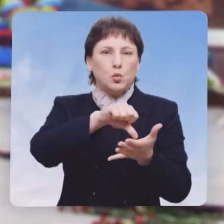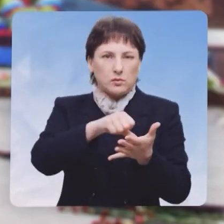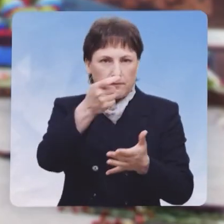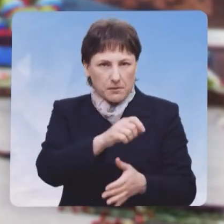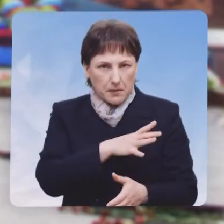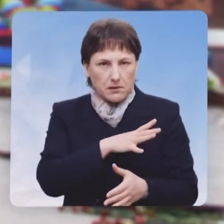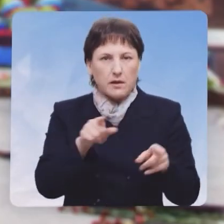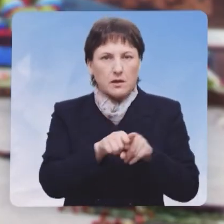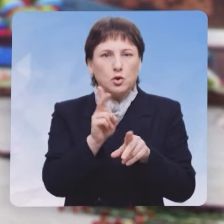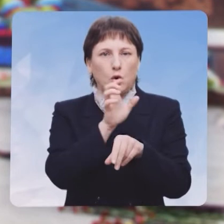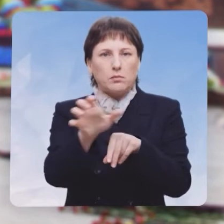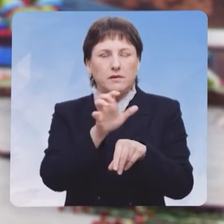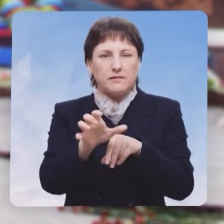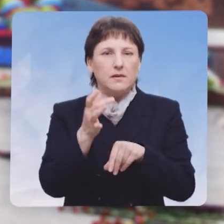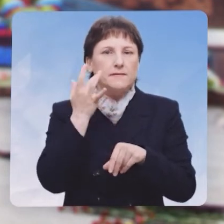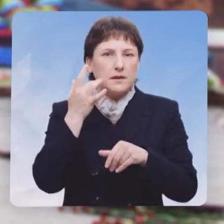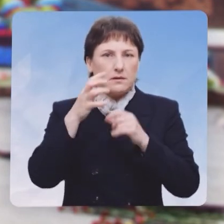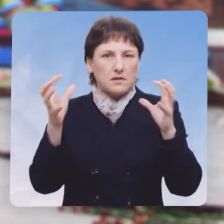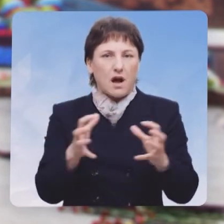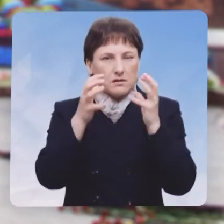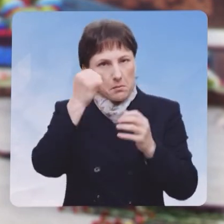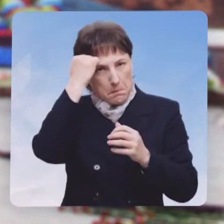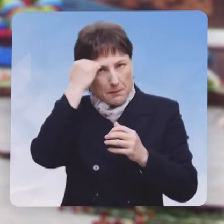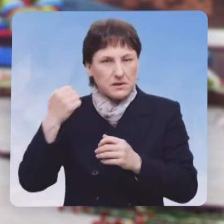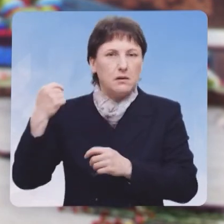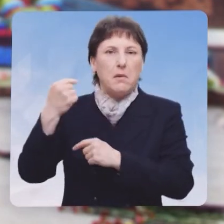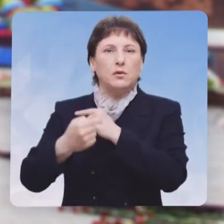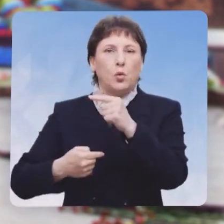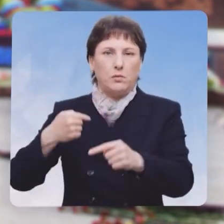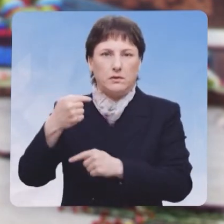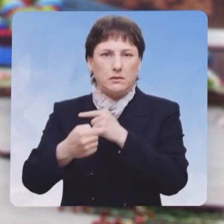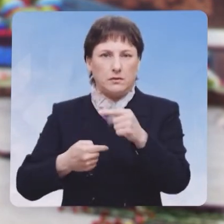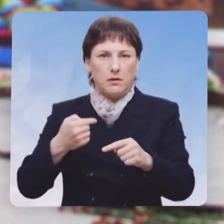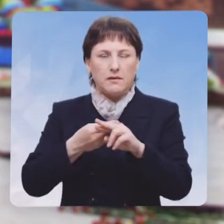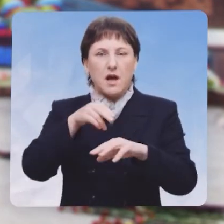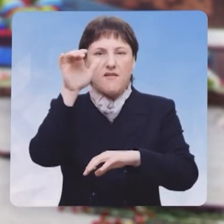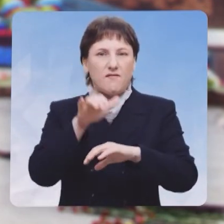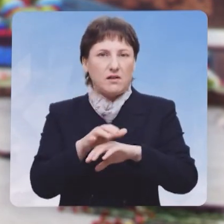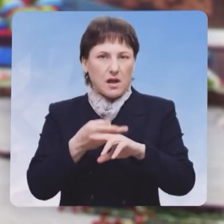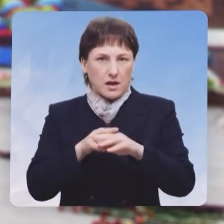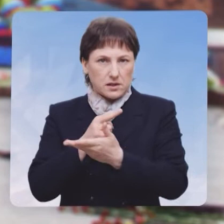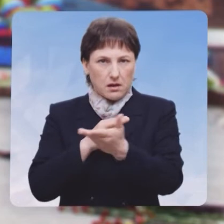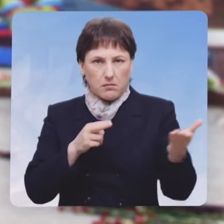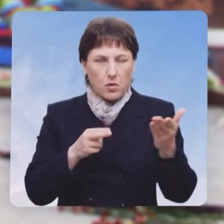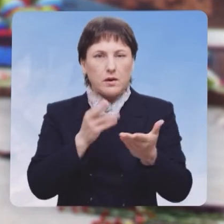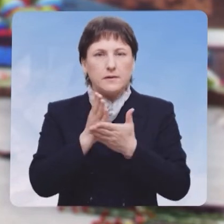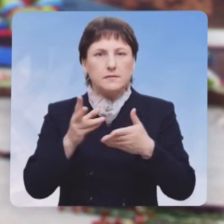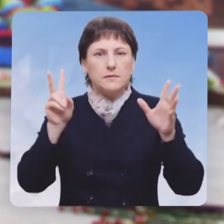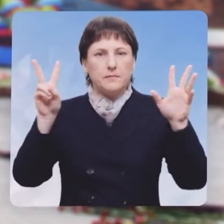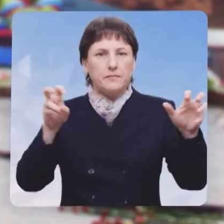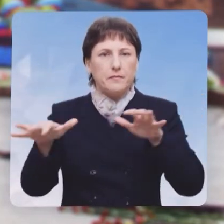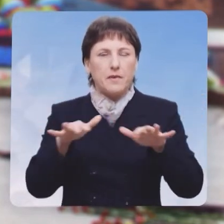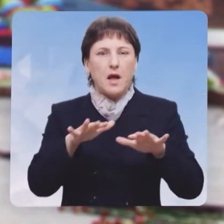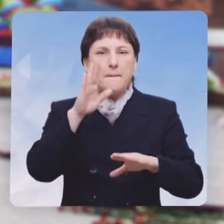тыла навсегда останутся в памяти потомков. Подтверждение этому – всенародная акция